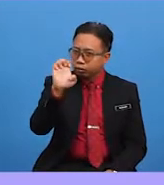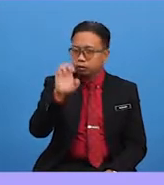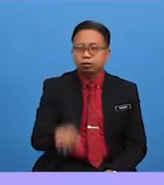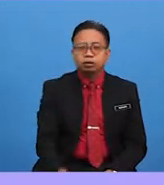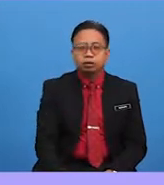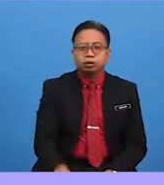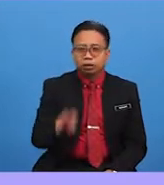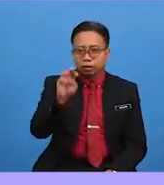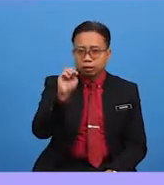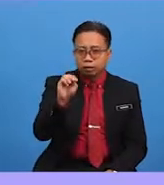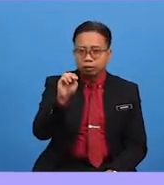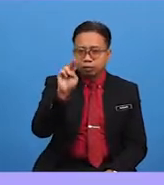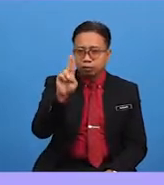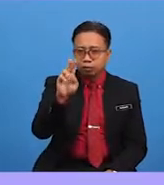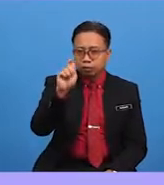li-se-mut.